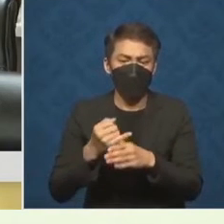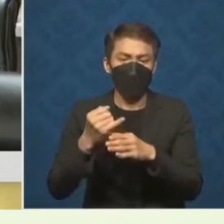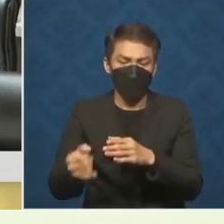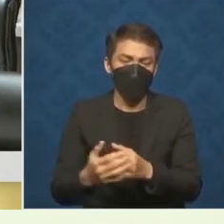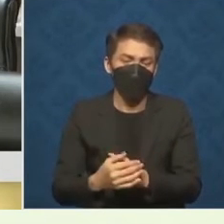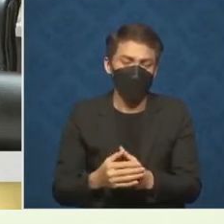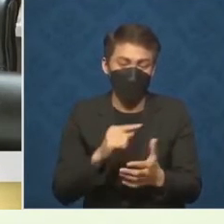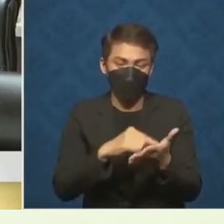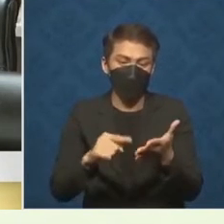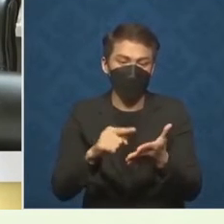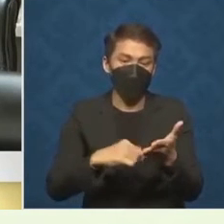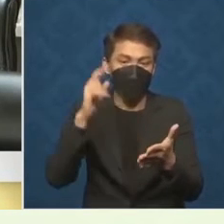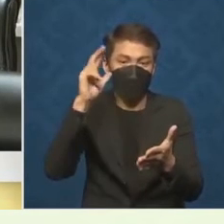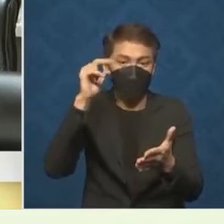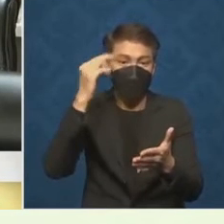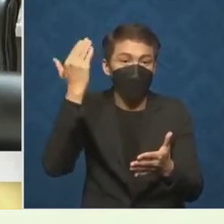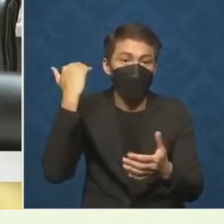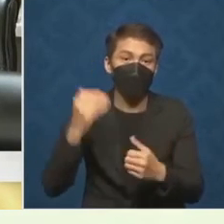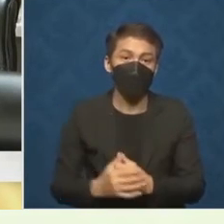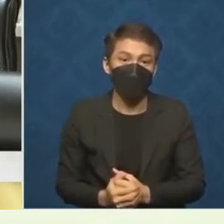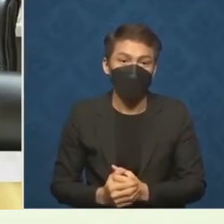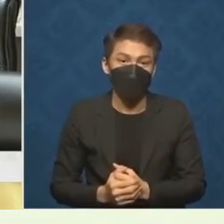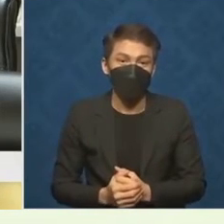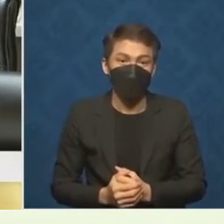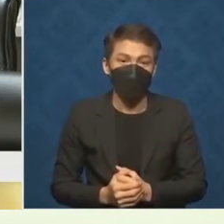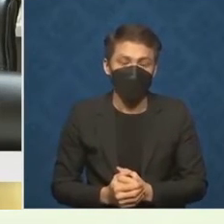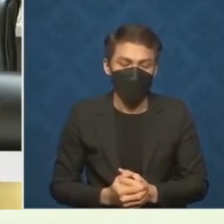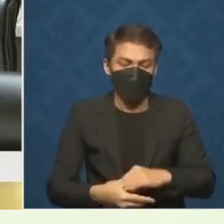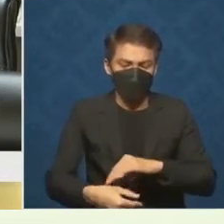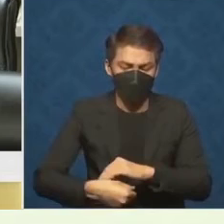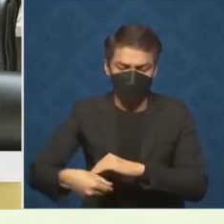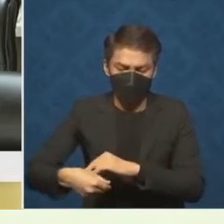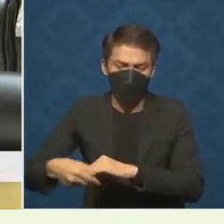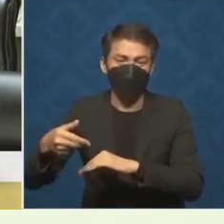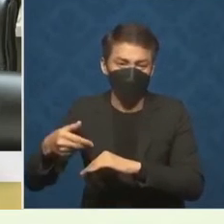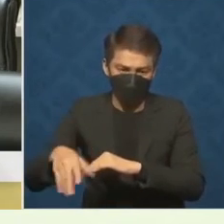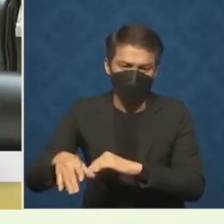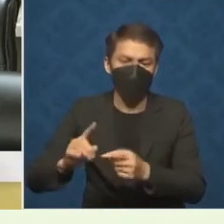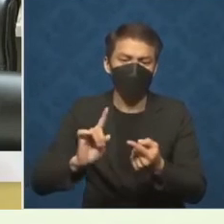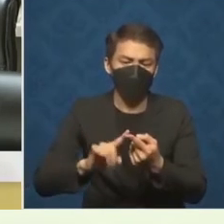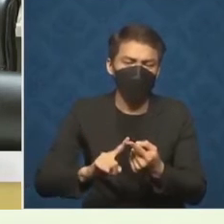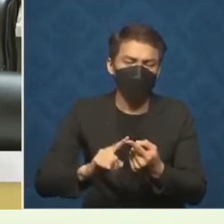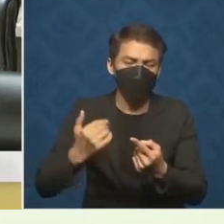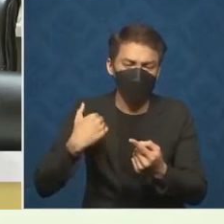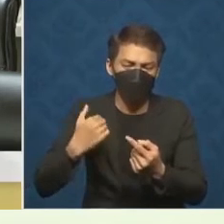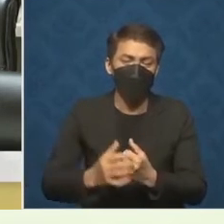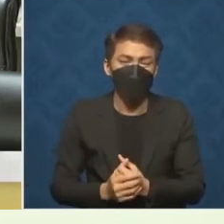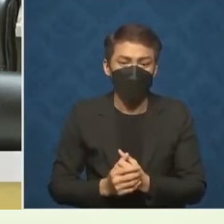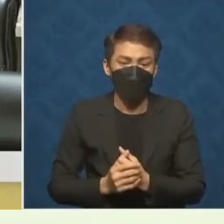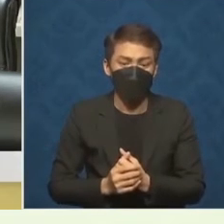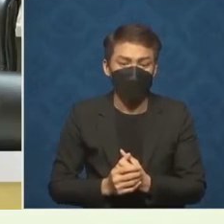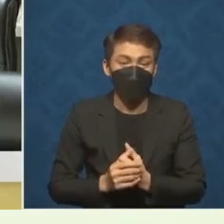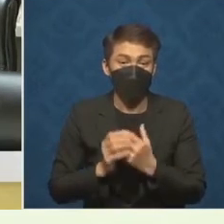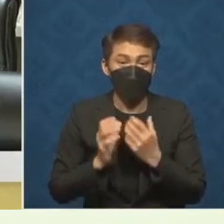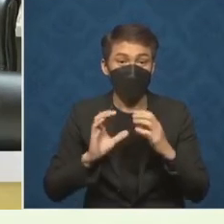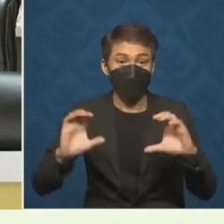างนอกจากจะซื้อสิทธิ์ขายเสียงก็อย่างที่ผมกล่าวแล้วนะครับทางรัฐบาลรัฐมนตรีช่วยว่าการกระท